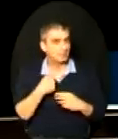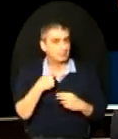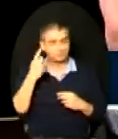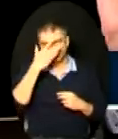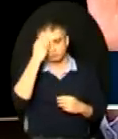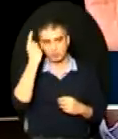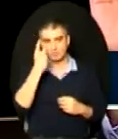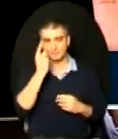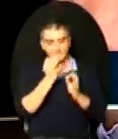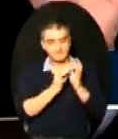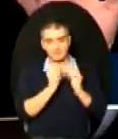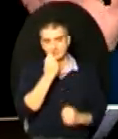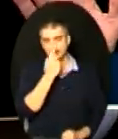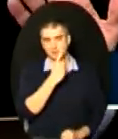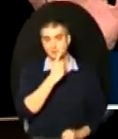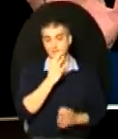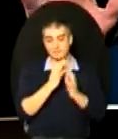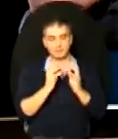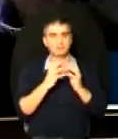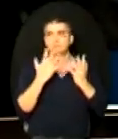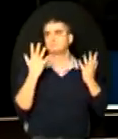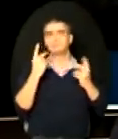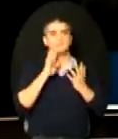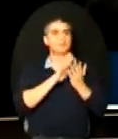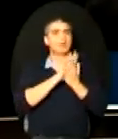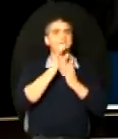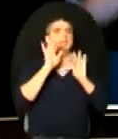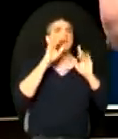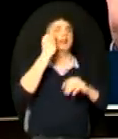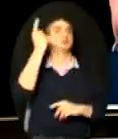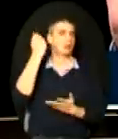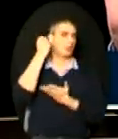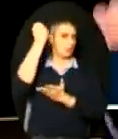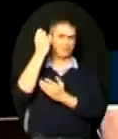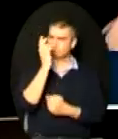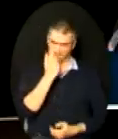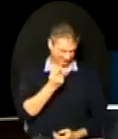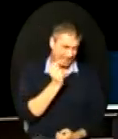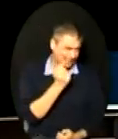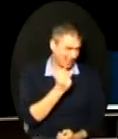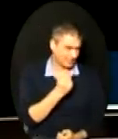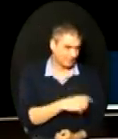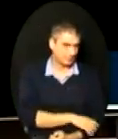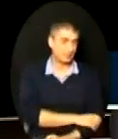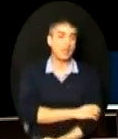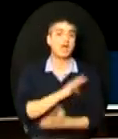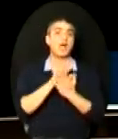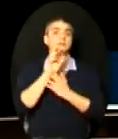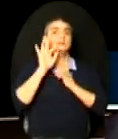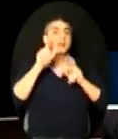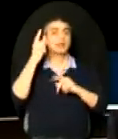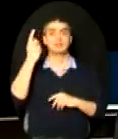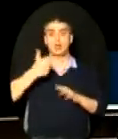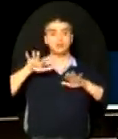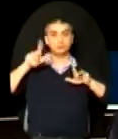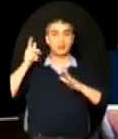שהם שוכחים את הפרטים הקטנים. פרטים בגודל של נניח 15 מיליארד שקל, שהם ממש ממש קטנים. אותם 15 מיליארד שקל שראש